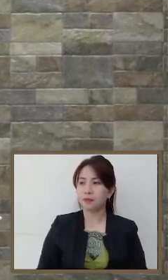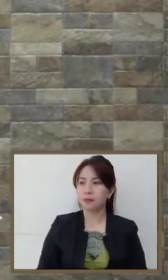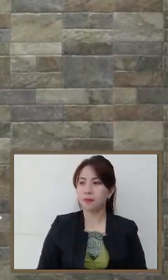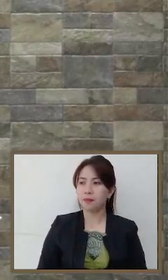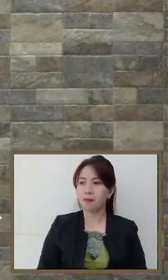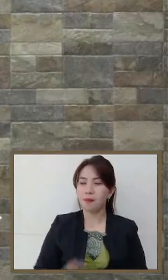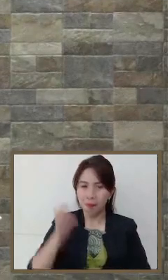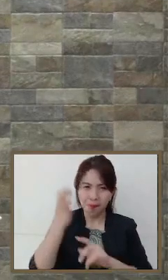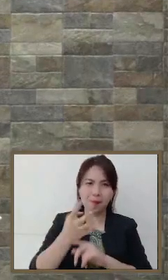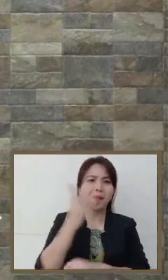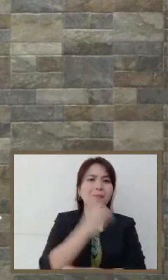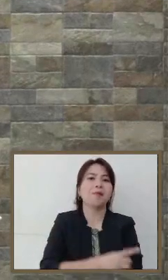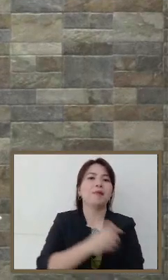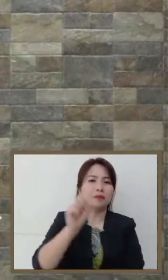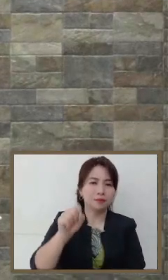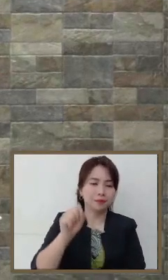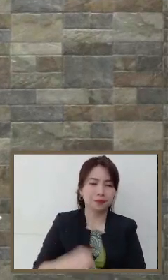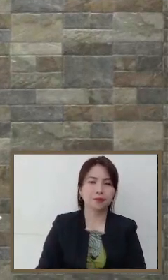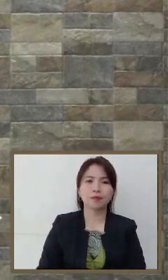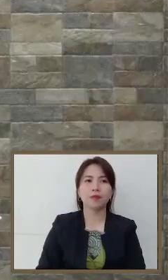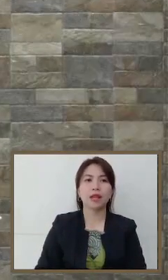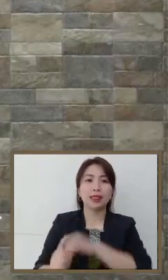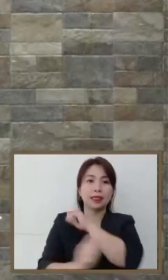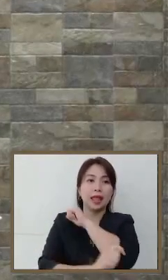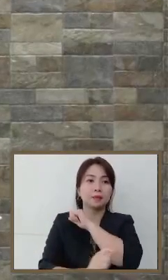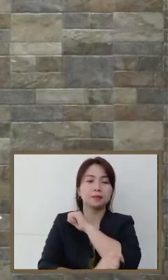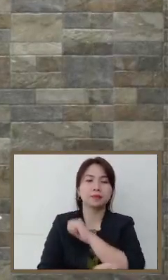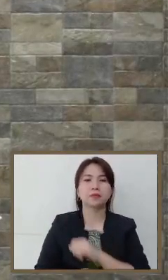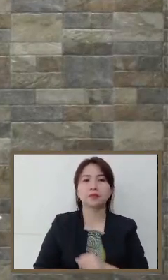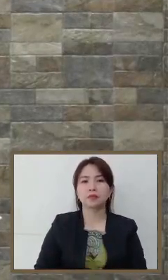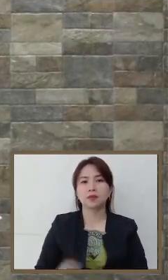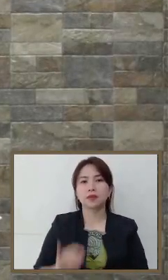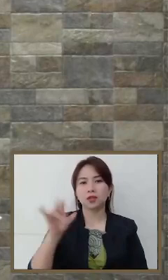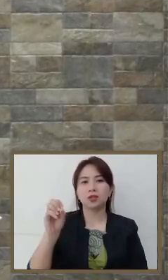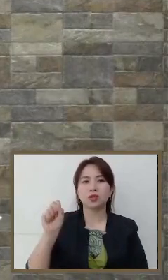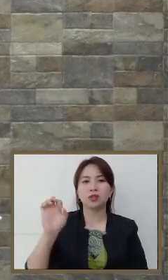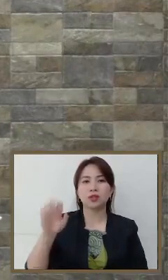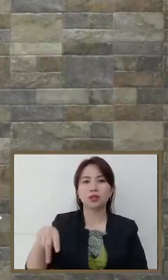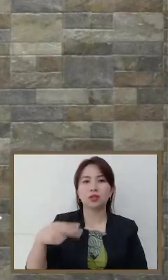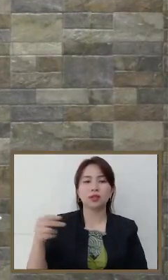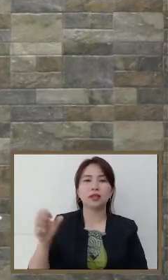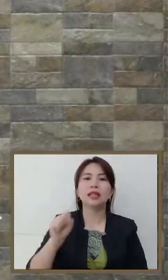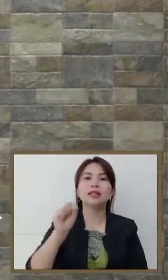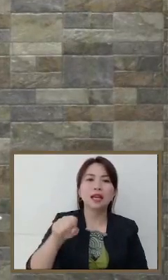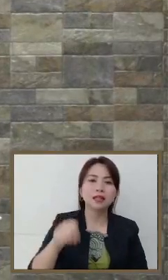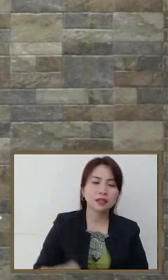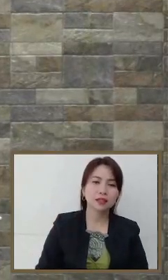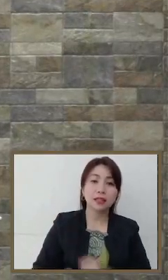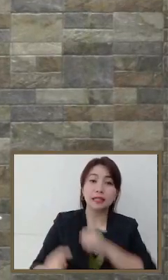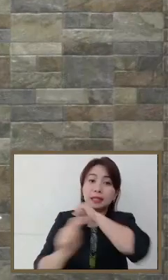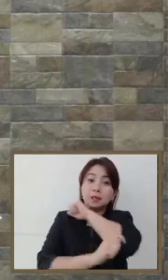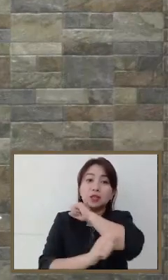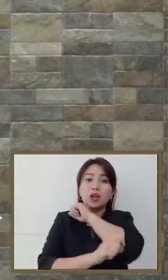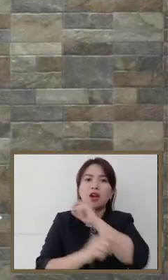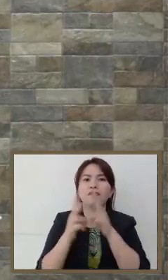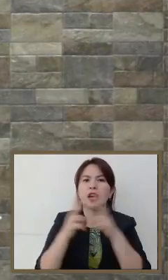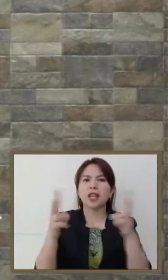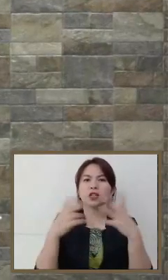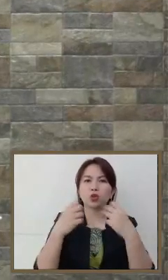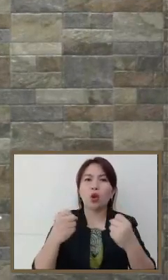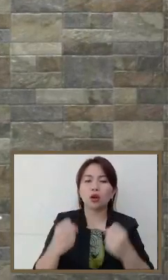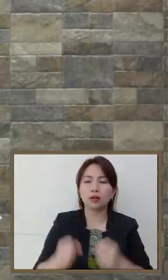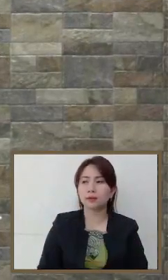araw-araw day by day Em siya at hindi doon nagtapos ang temptation very aggressive din ano po ang sabi ng Bibliya verse number